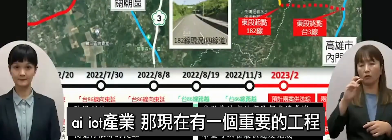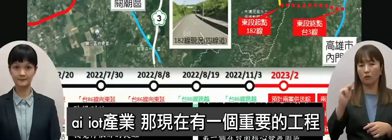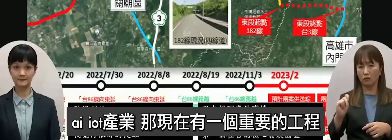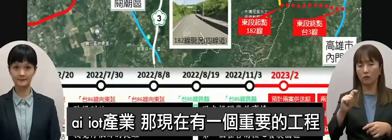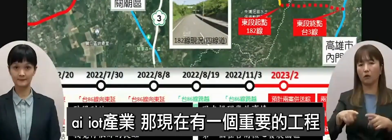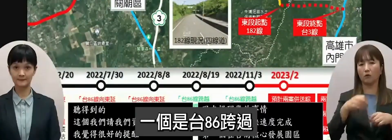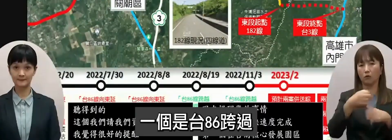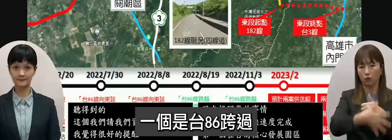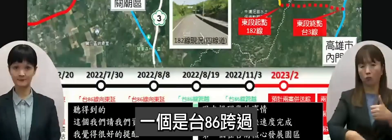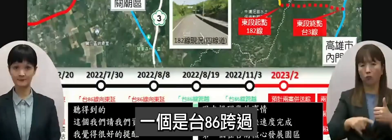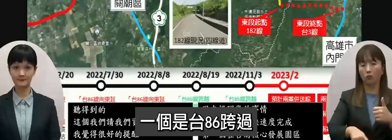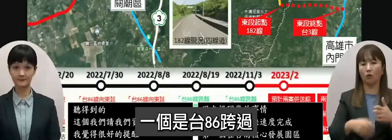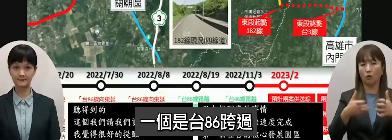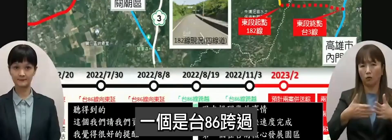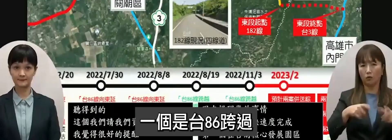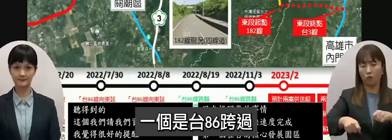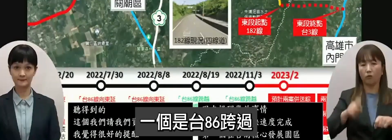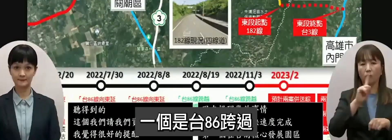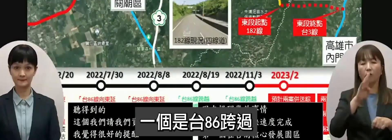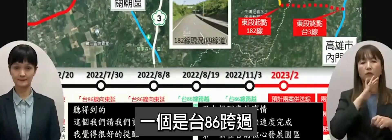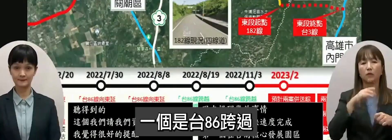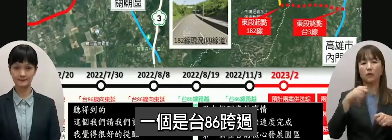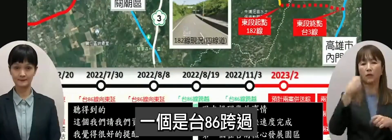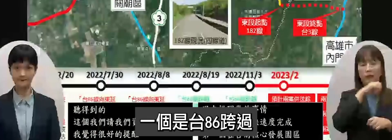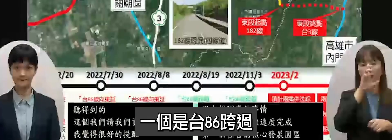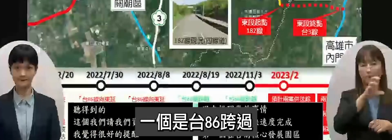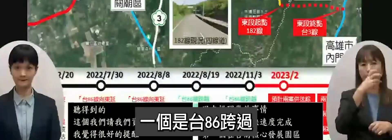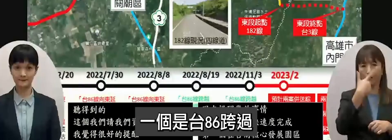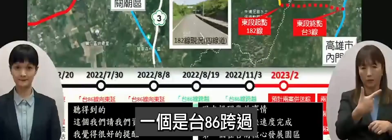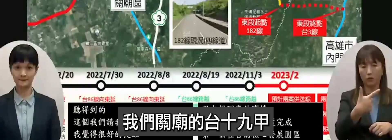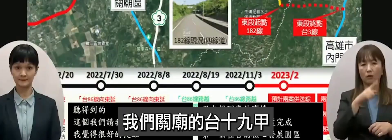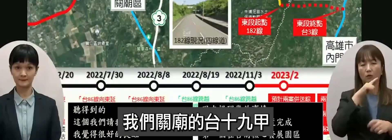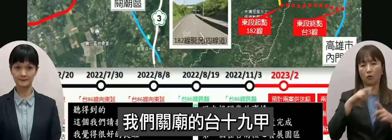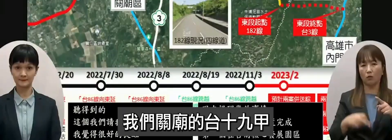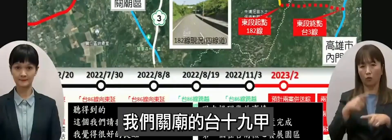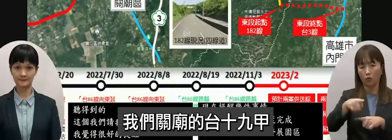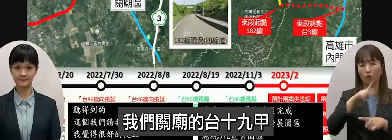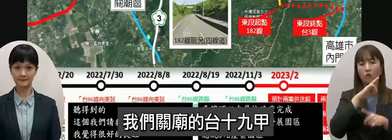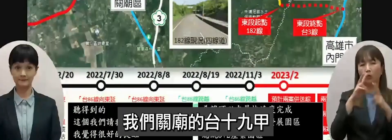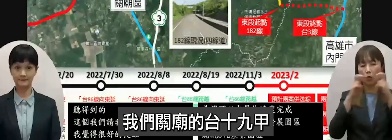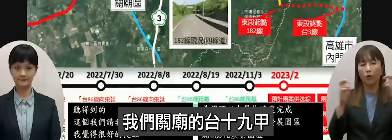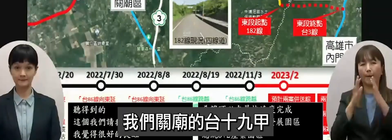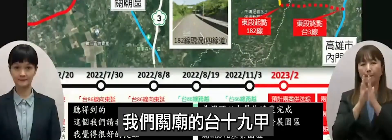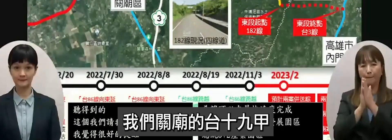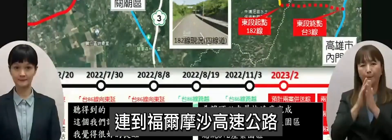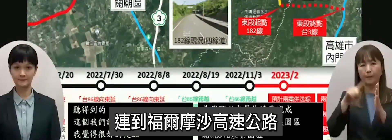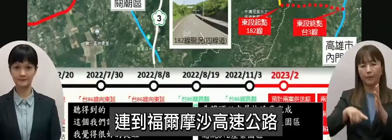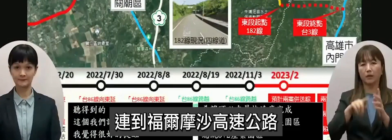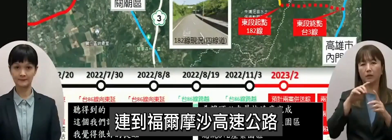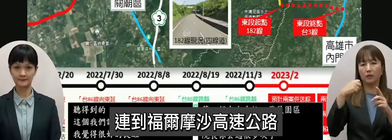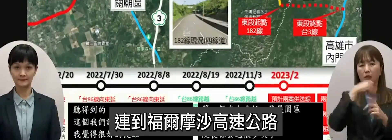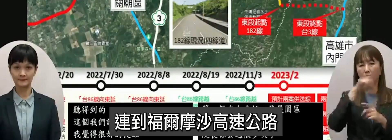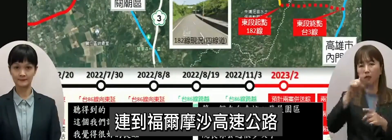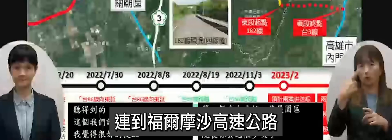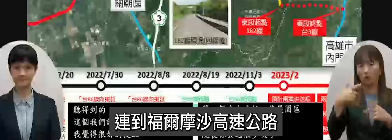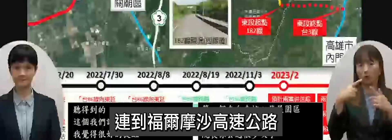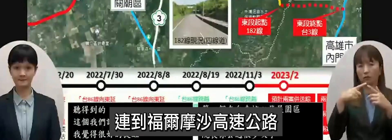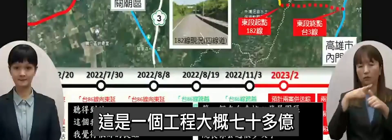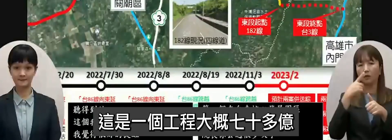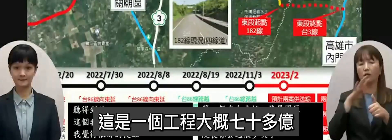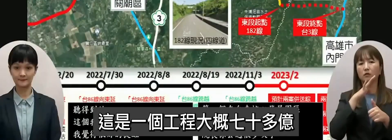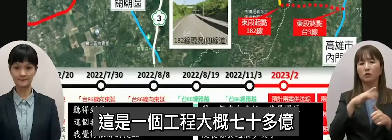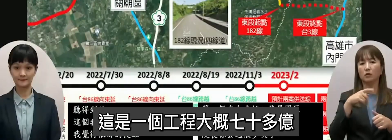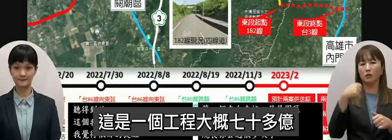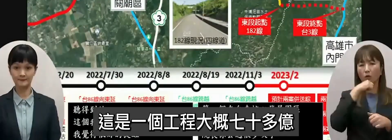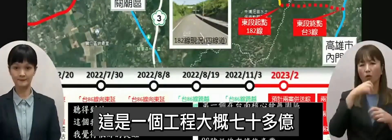个重要的工程，一个哈是台86跨过我们关庙的台19甲，连到福尔摩沙高速公路，